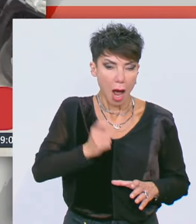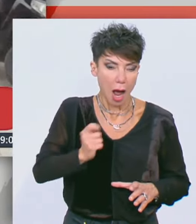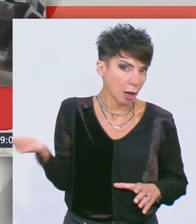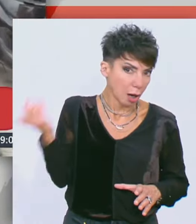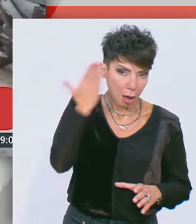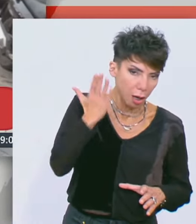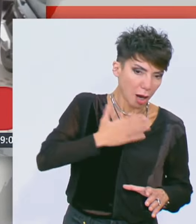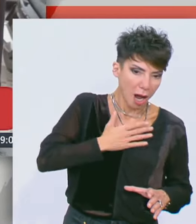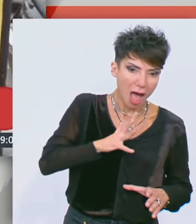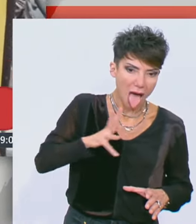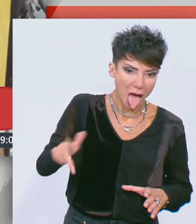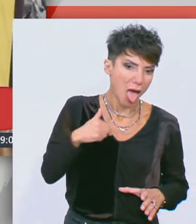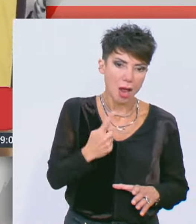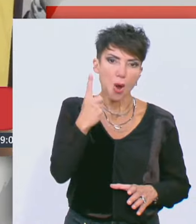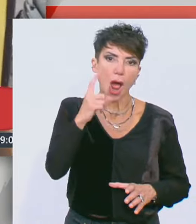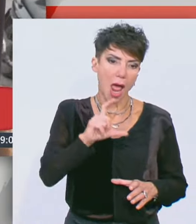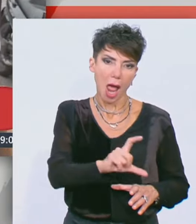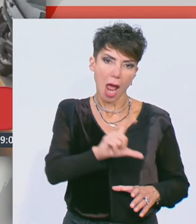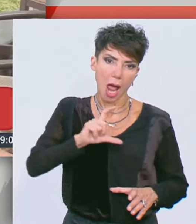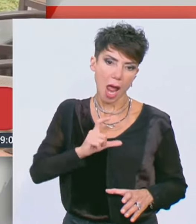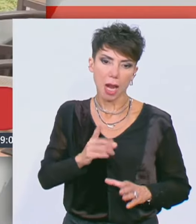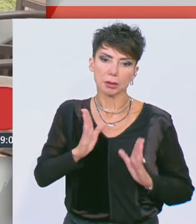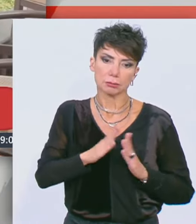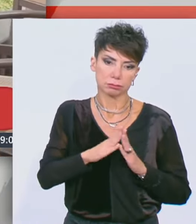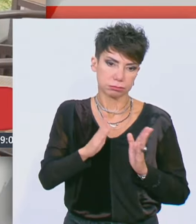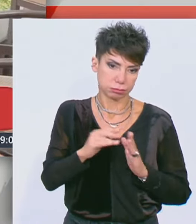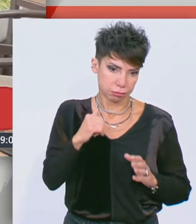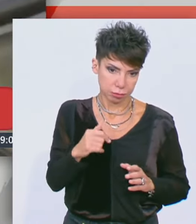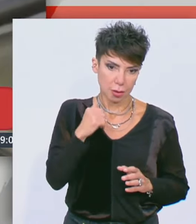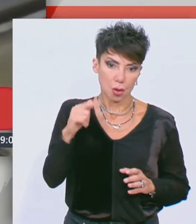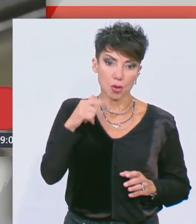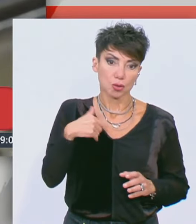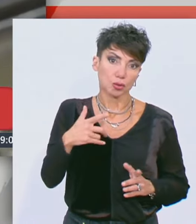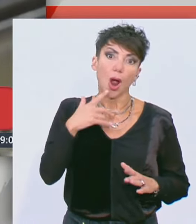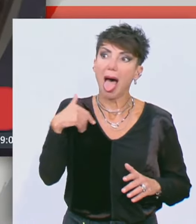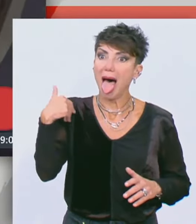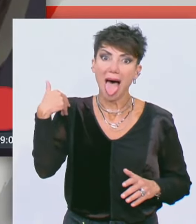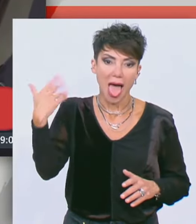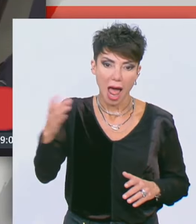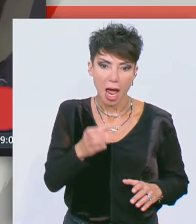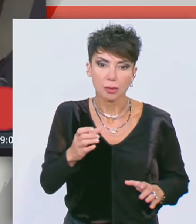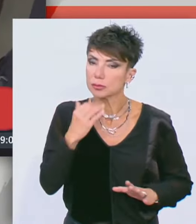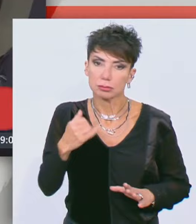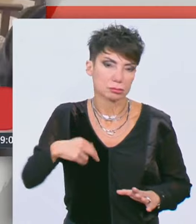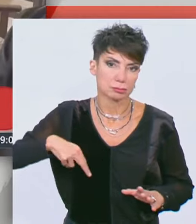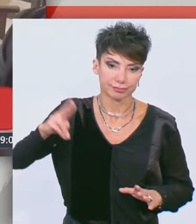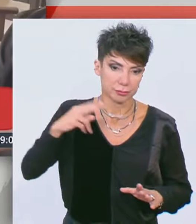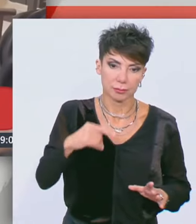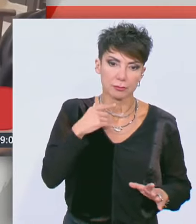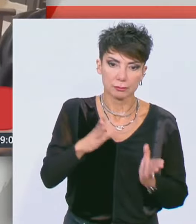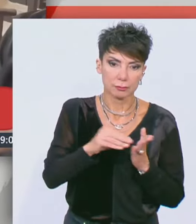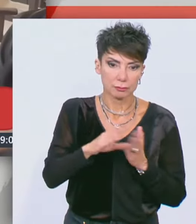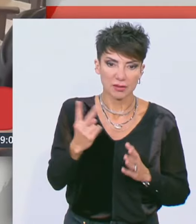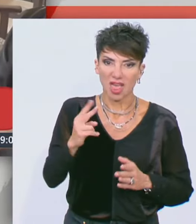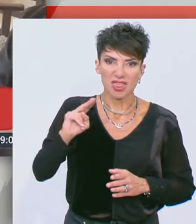πολύ μεγάλο. Τουλάχιστον τον ένα προτιμώ να τον παίρνω από το σπίτι. Το take away το έχουμε κόψει. Και αυτό γιατί ακριβένει. Δεν γίνεται να πληρώσουμε πάνω από 2 €